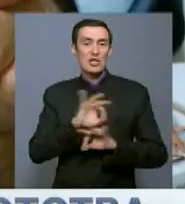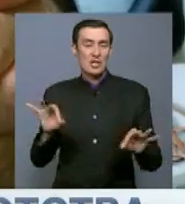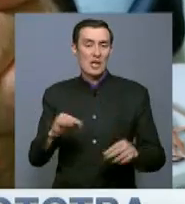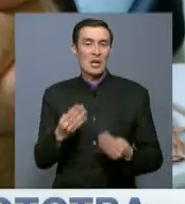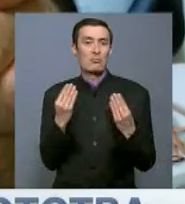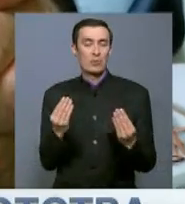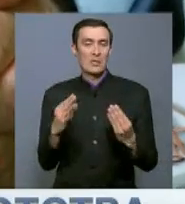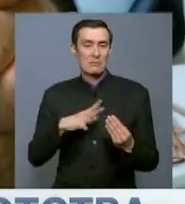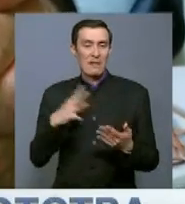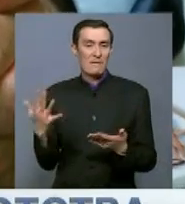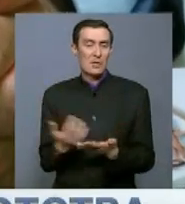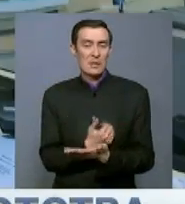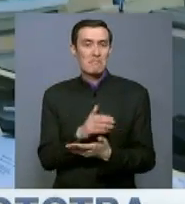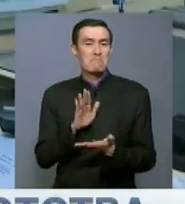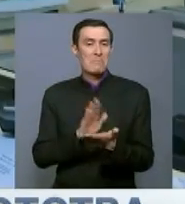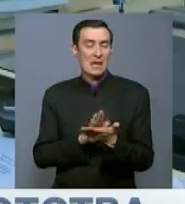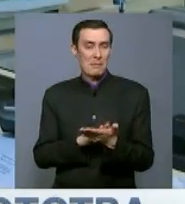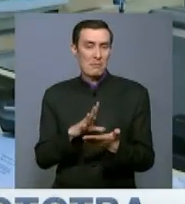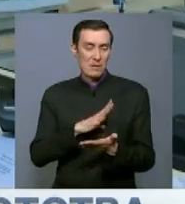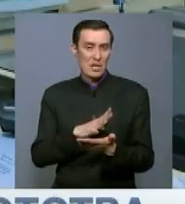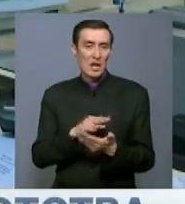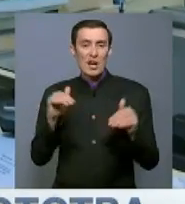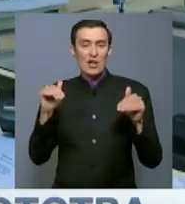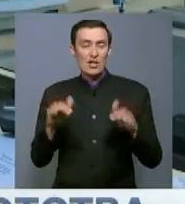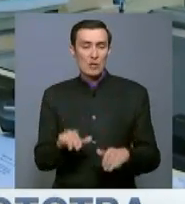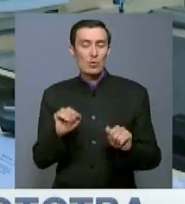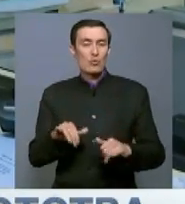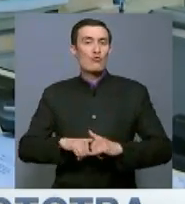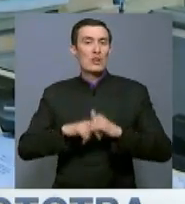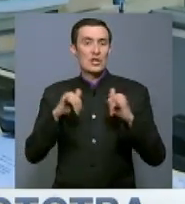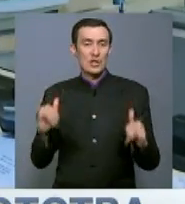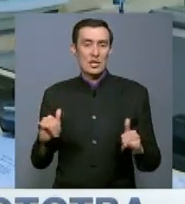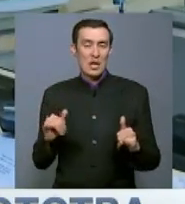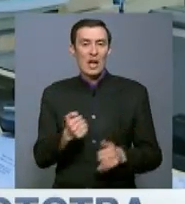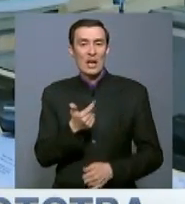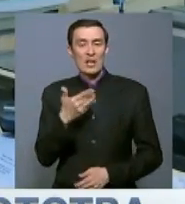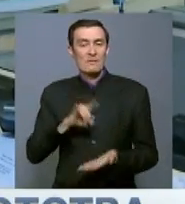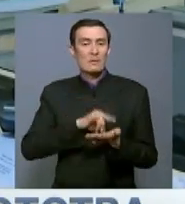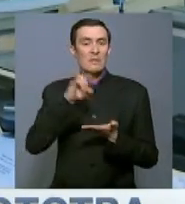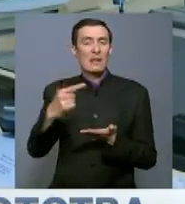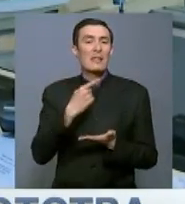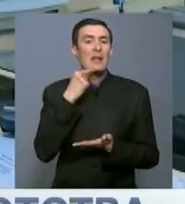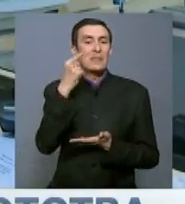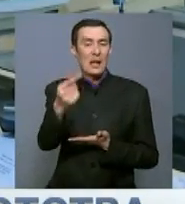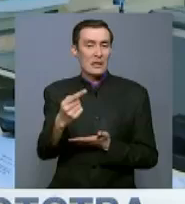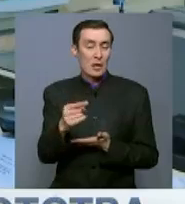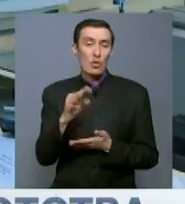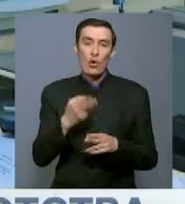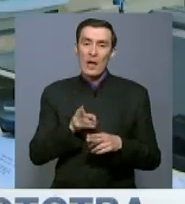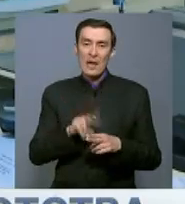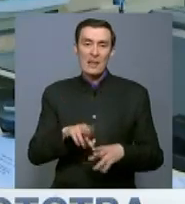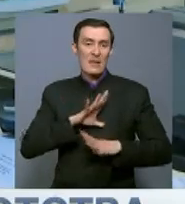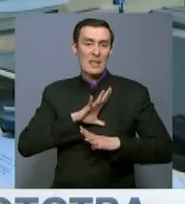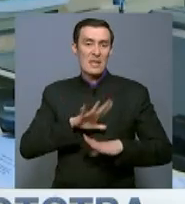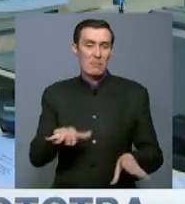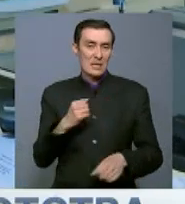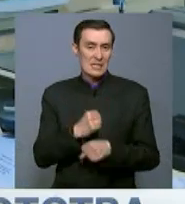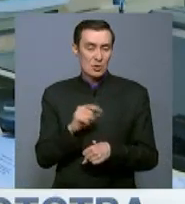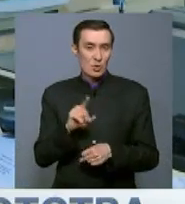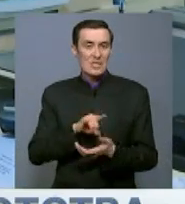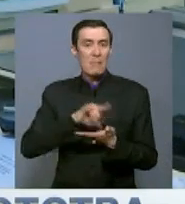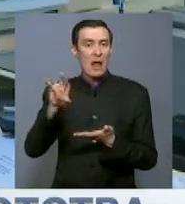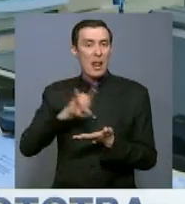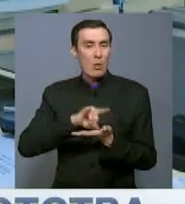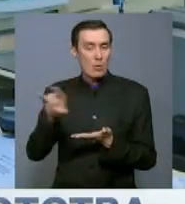выигрывала международные премии. Решением, на мой взгляд, могло бы стать увеличение числа маршрутов на дальние расстояния. Но этого не было сделано, потому что